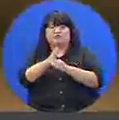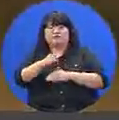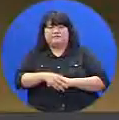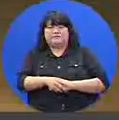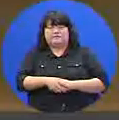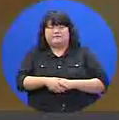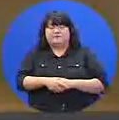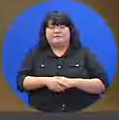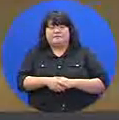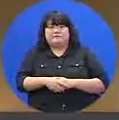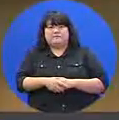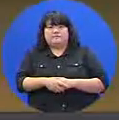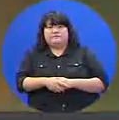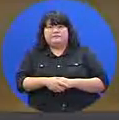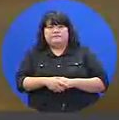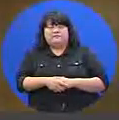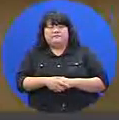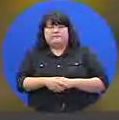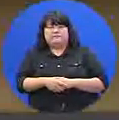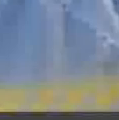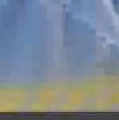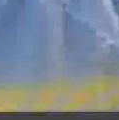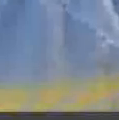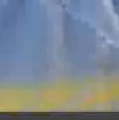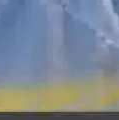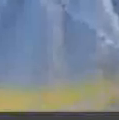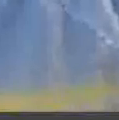뉴스 권대성입니다.